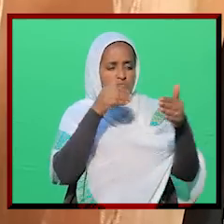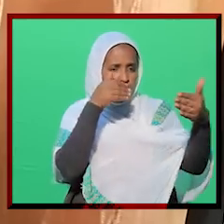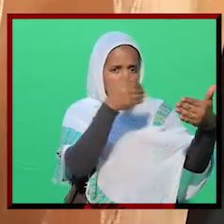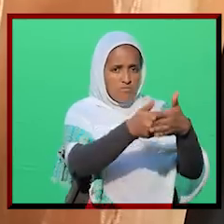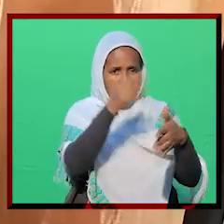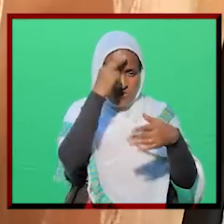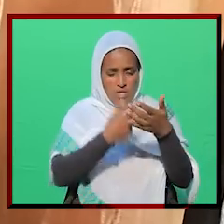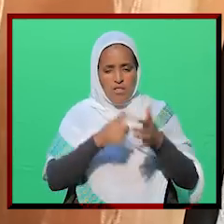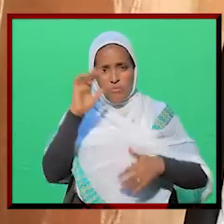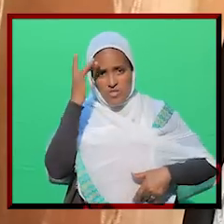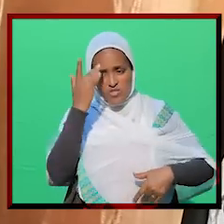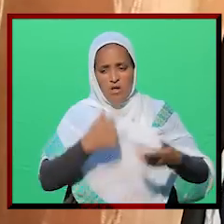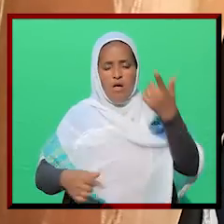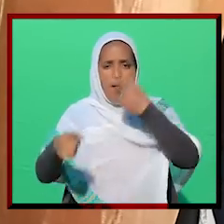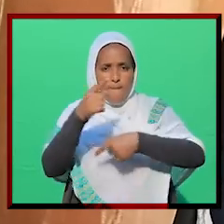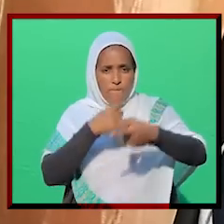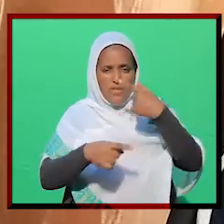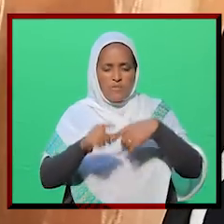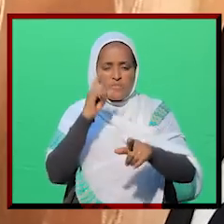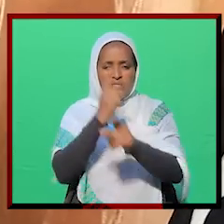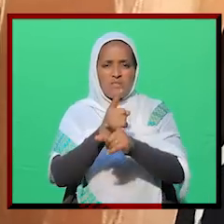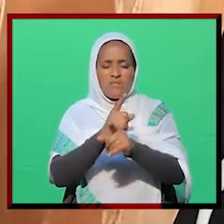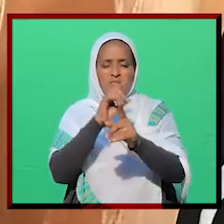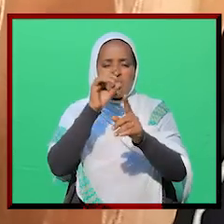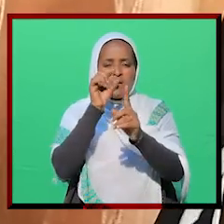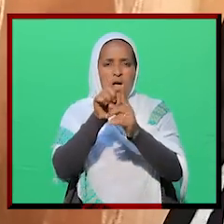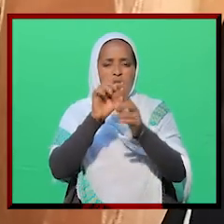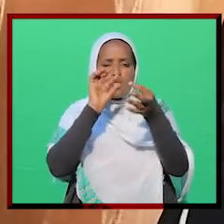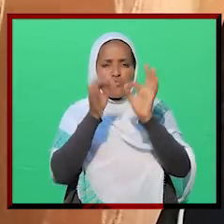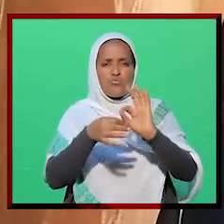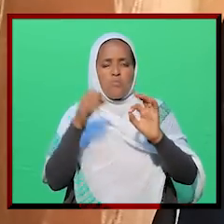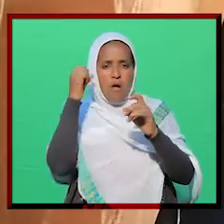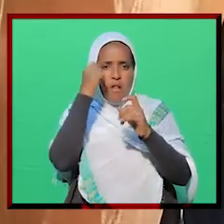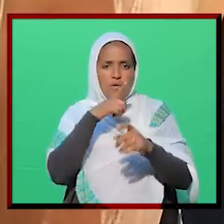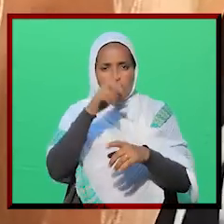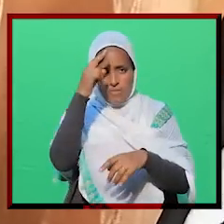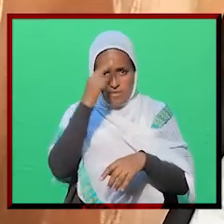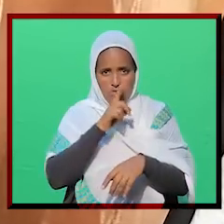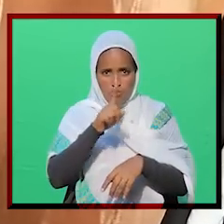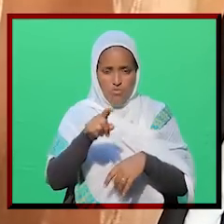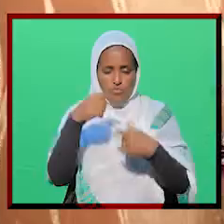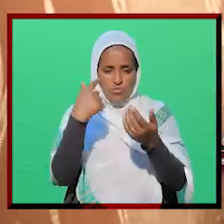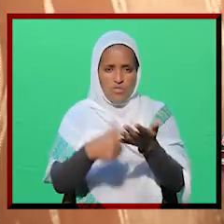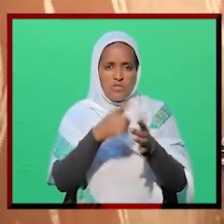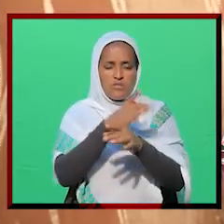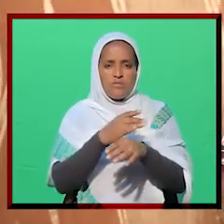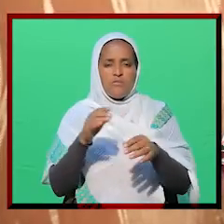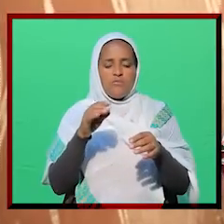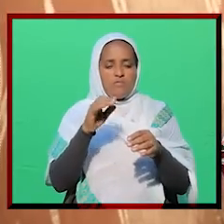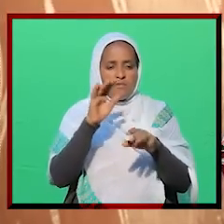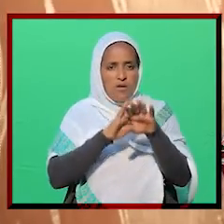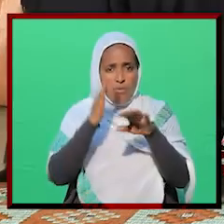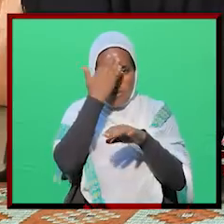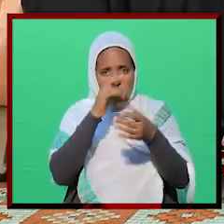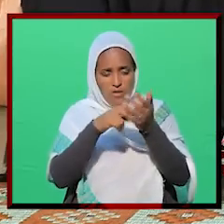ሁሉ የዳረጋቸው በሽታ ያመጣባቸው ይሄ ተቀባ የሚለውን ቃል በደንብ ማወቅ አለመቻላቸው ነው። ቅባት ባህለ ትምህርት